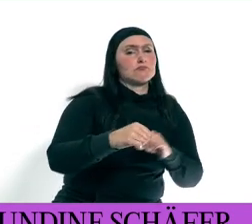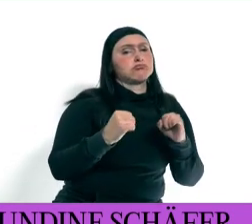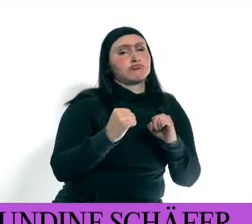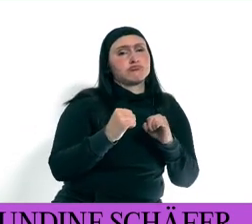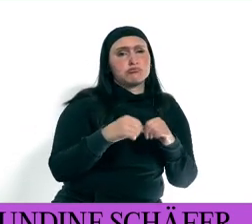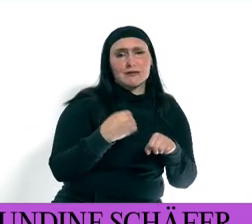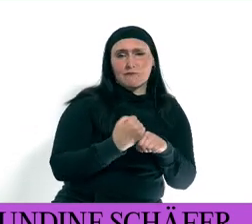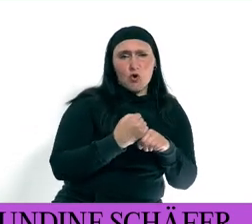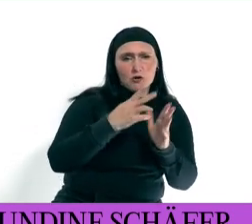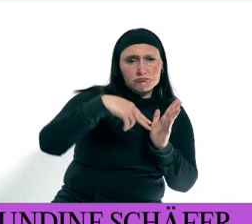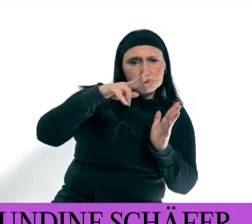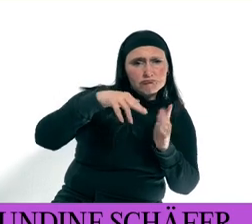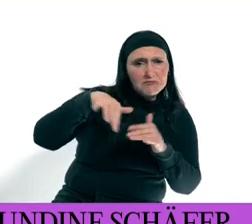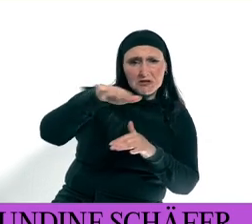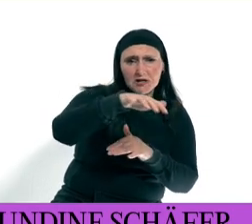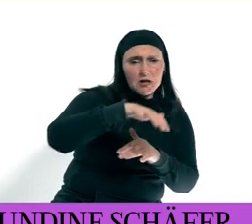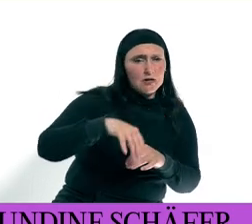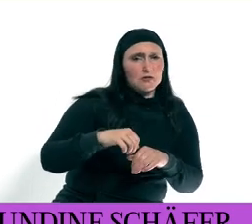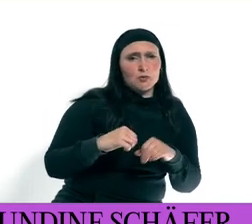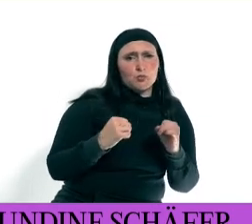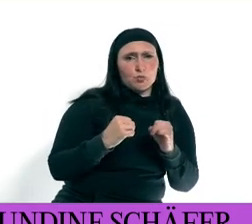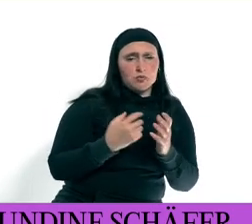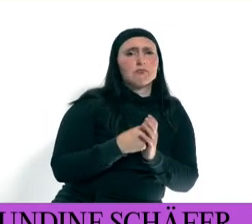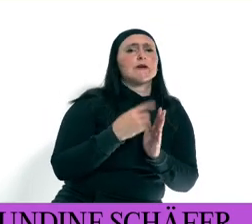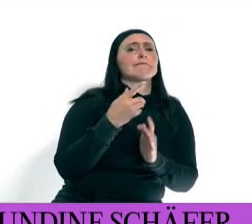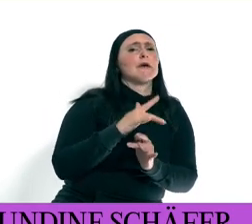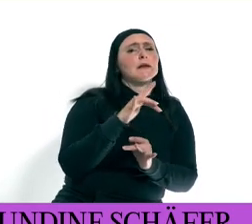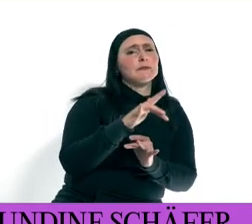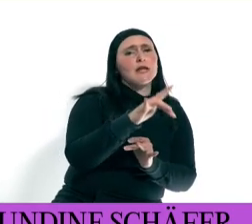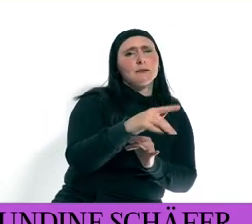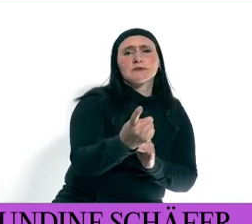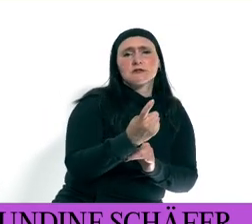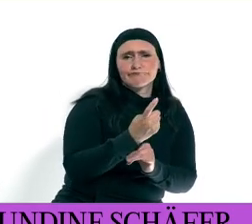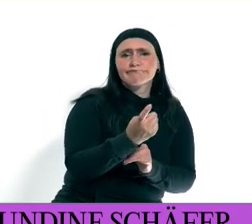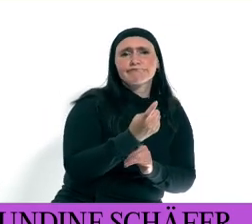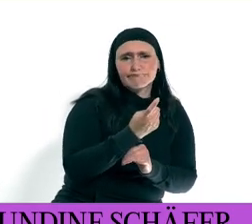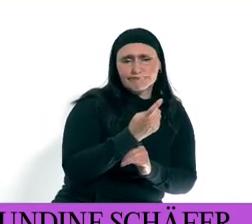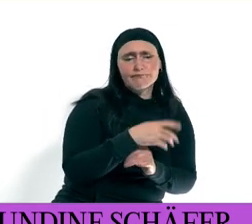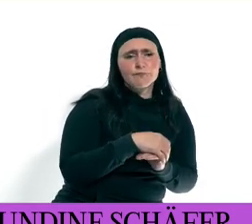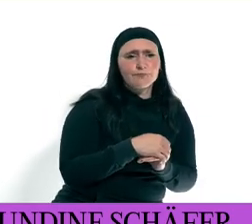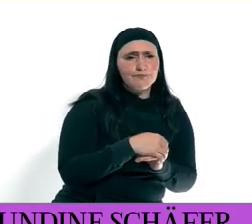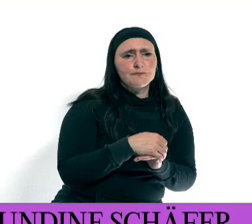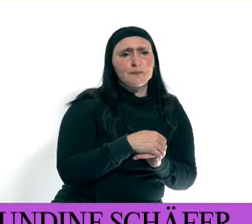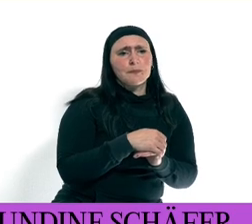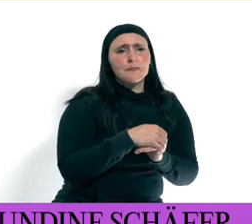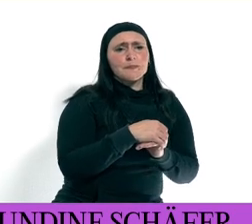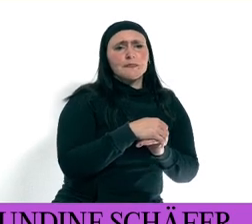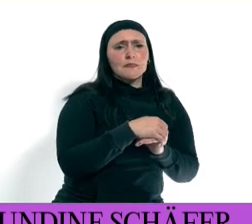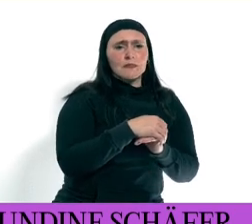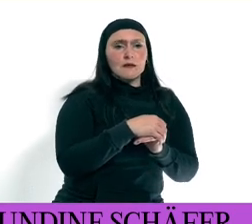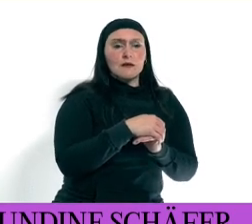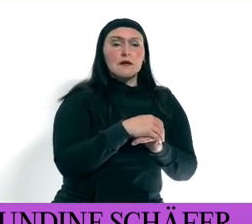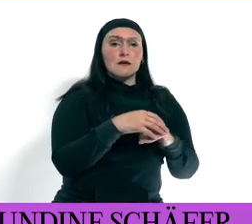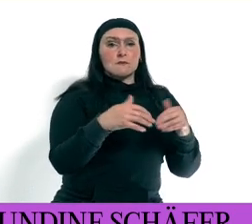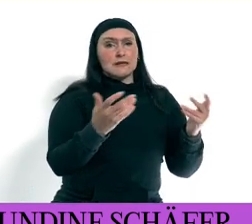Und auf internationaler Ebene sind sie auch zunehmend renommiert. Das heißt, es gibt auch mehr und